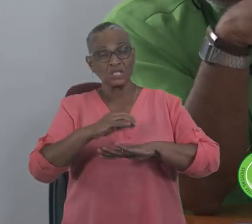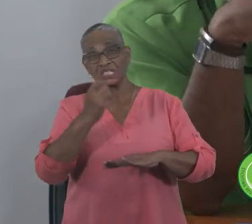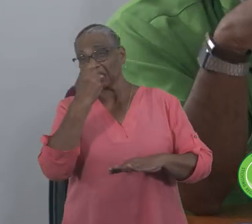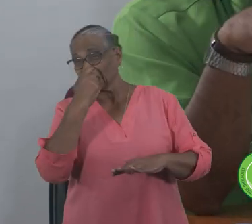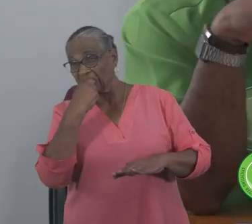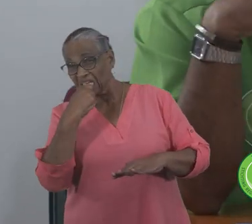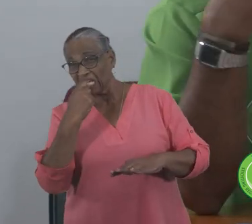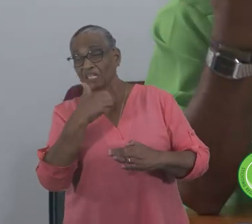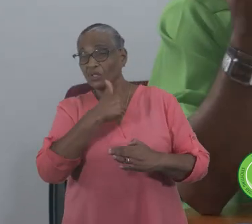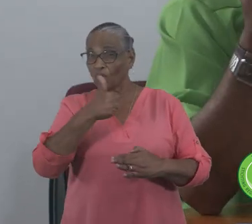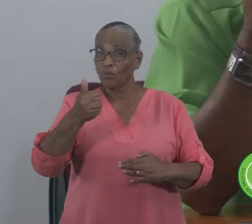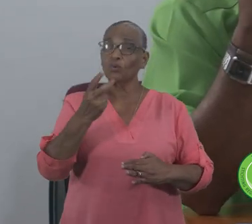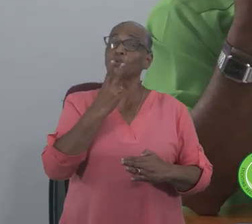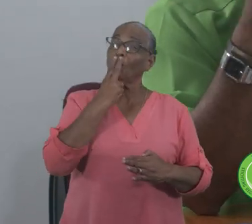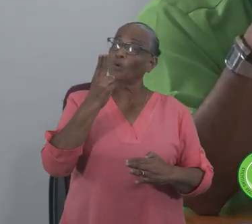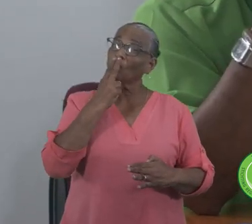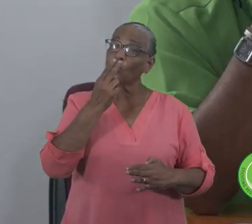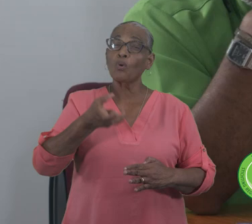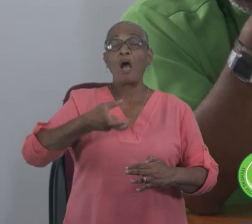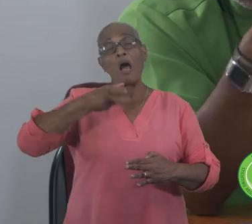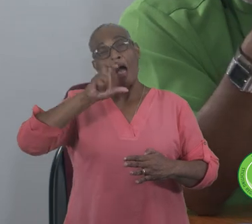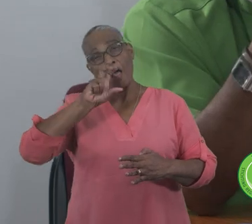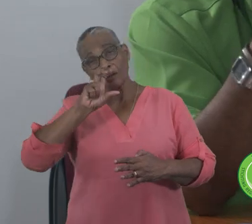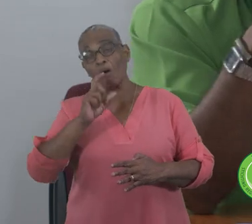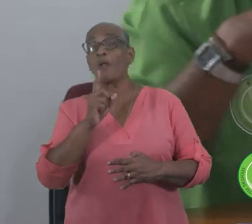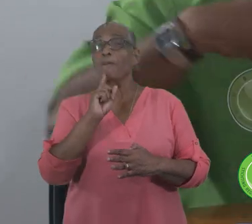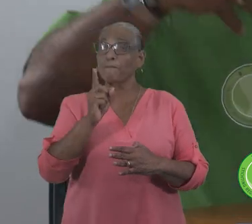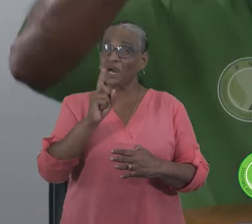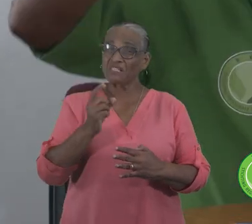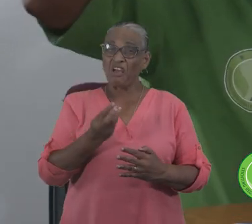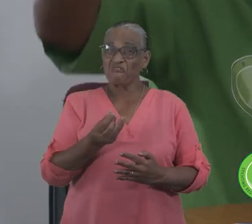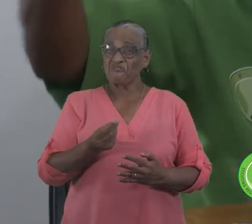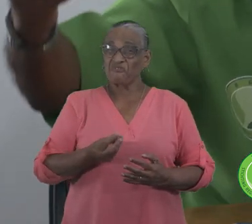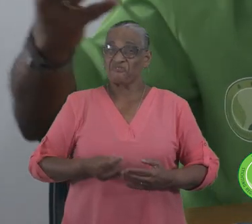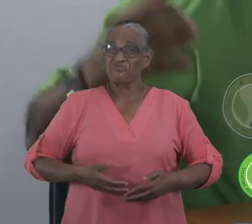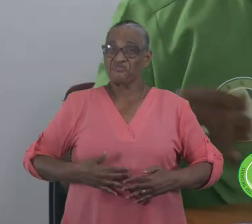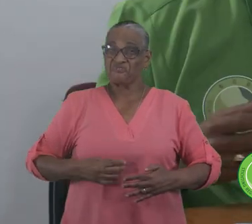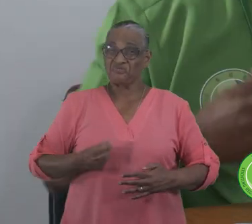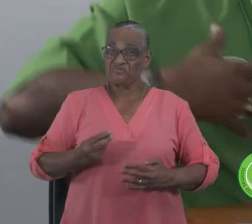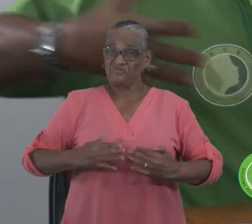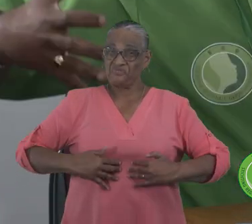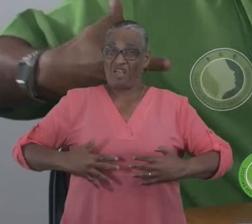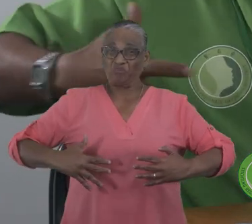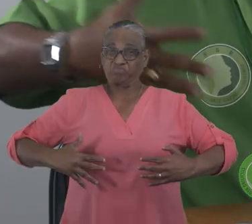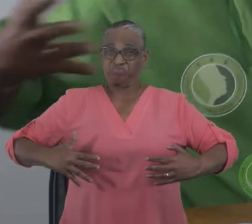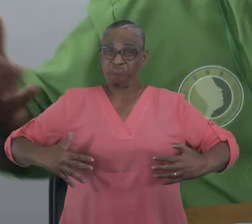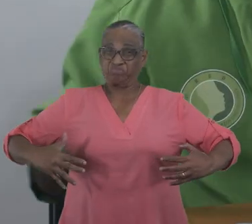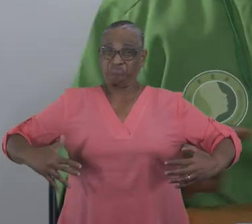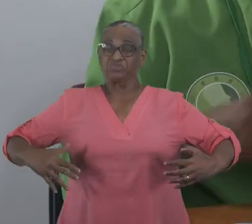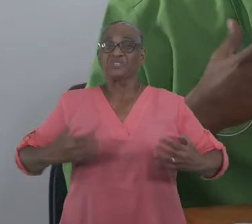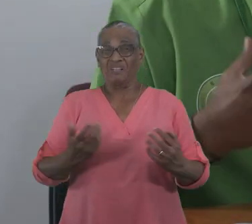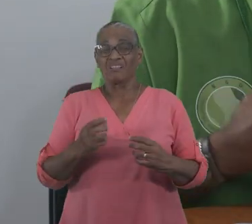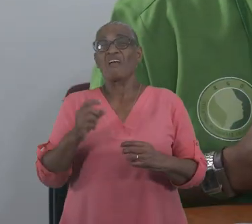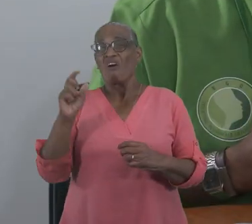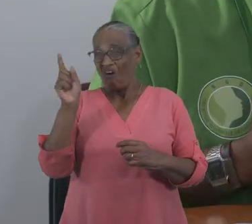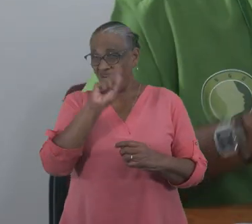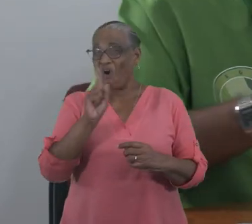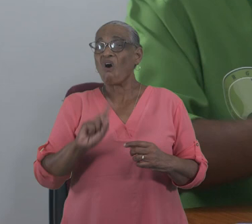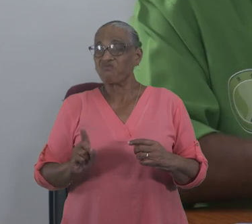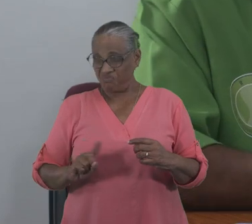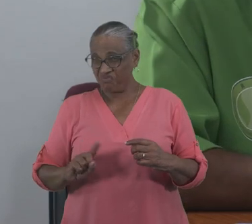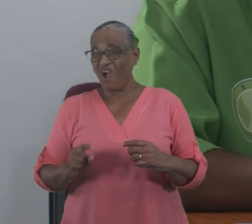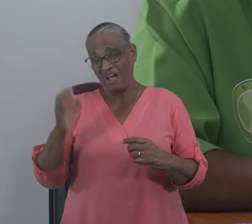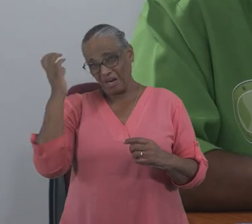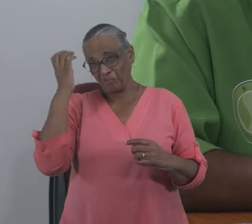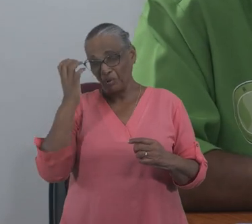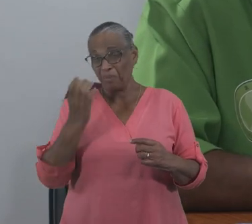suiker, voeding, roken. Alcohol kan erbij zijn, cholesterol en te dik zijn, dat zijn risicofactoren.